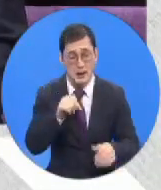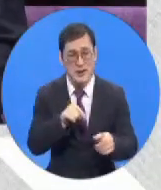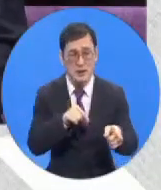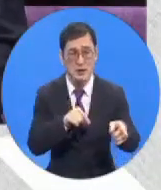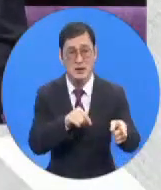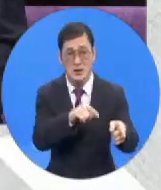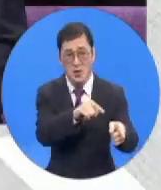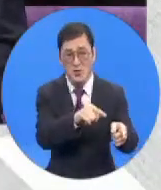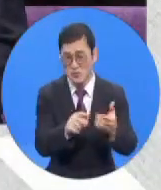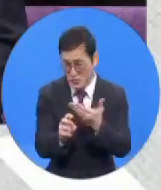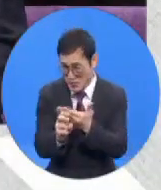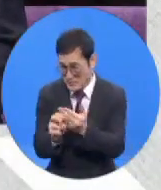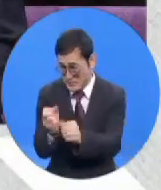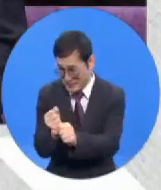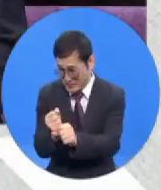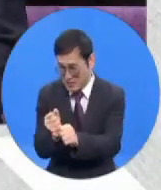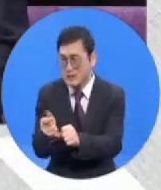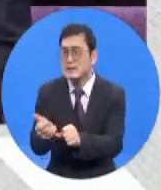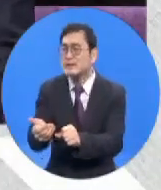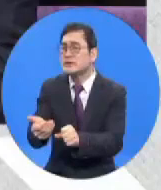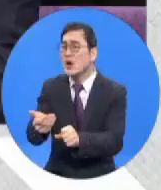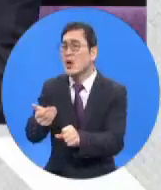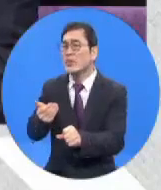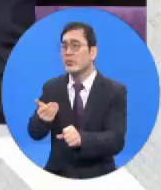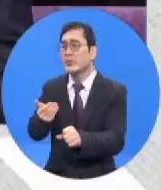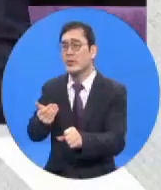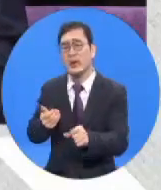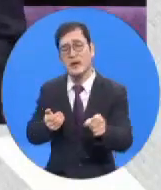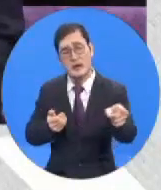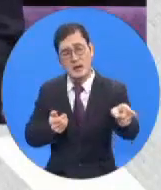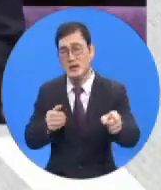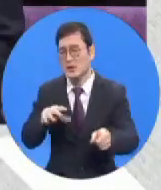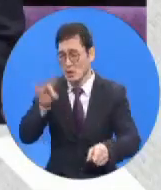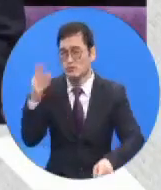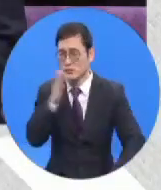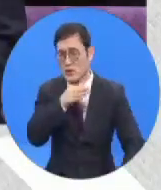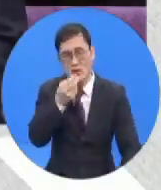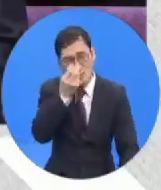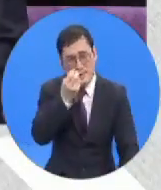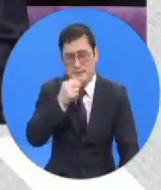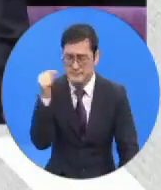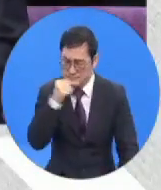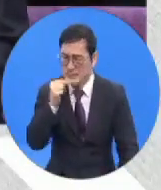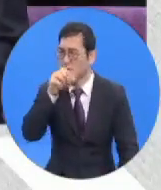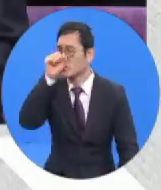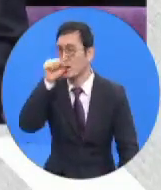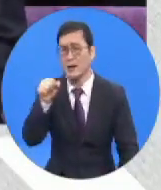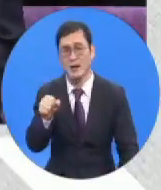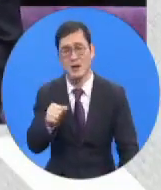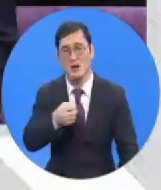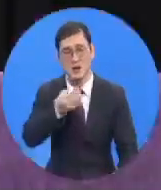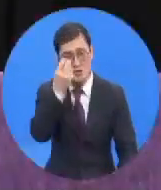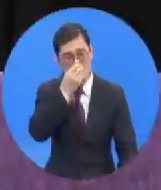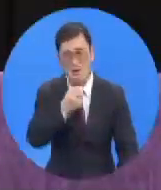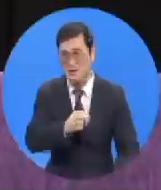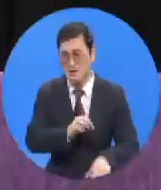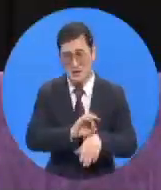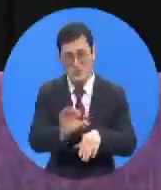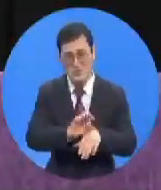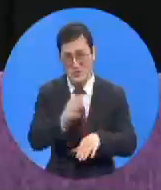있는데 지도부는 특별한 언급을 안 하고 있어요. 또 지도부의 한 분으로서 어떤 입장이십니까? 저는 지도부는